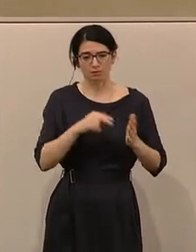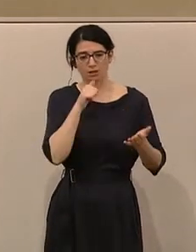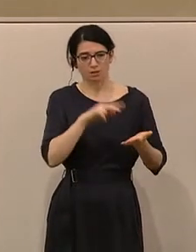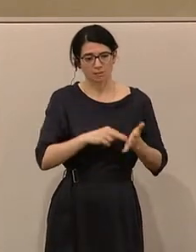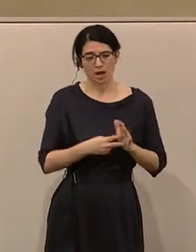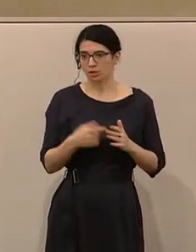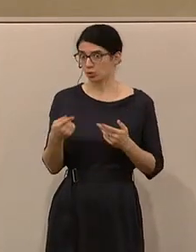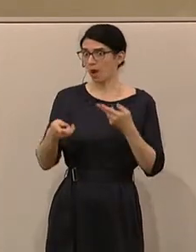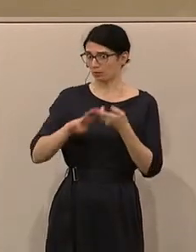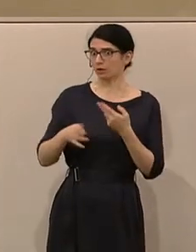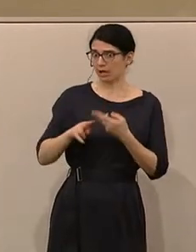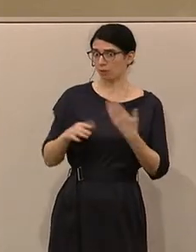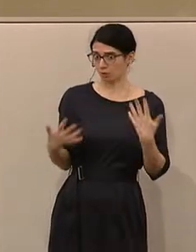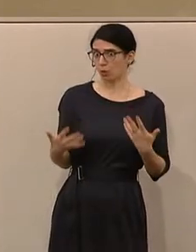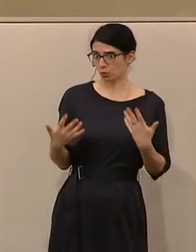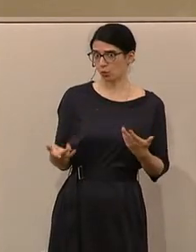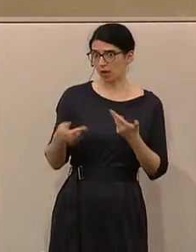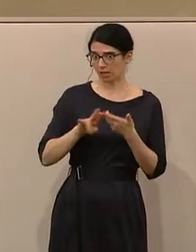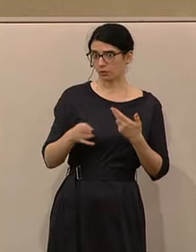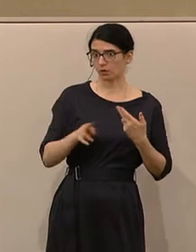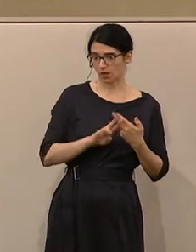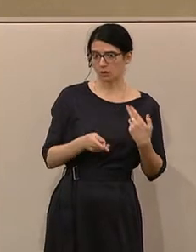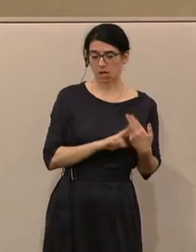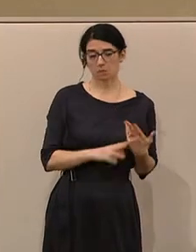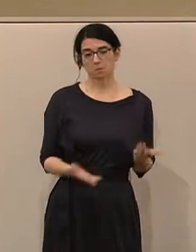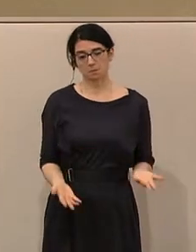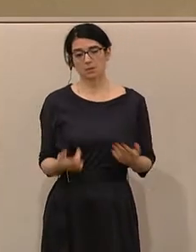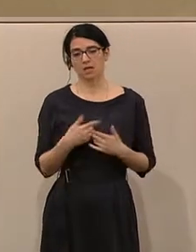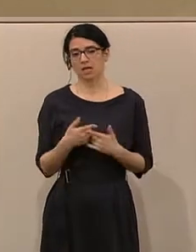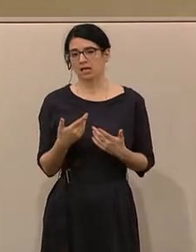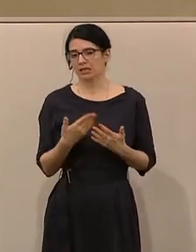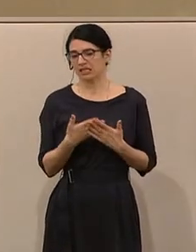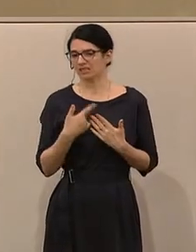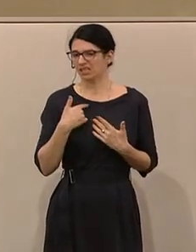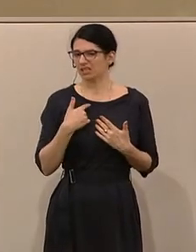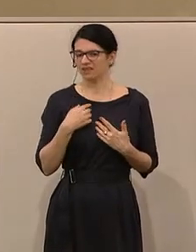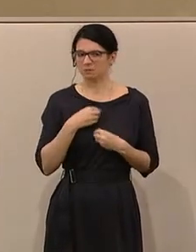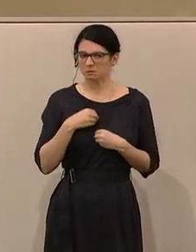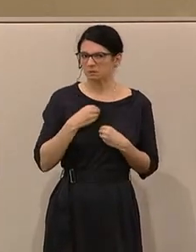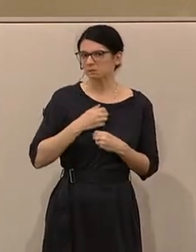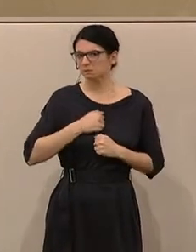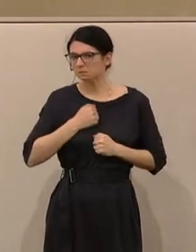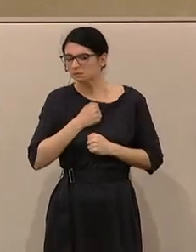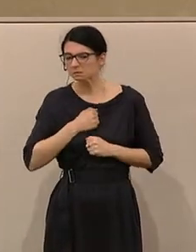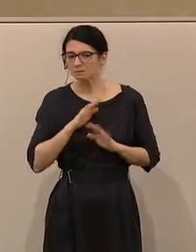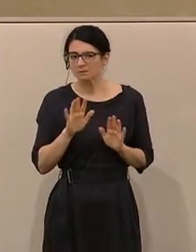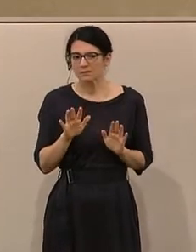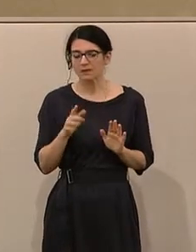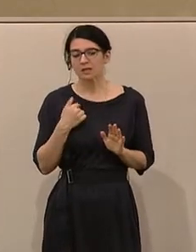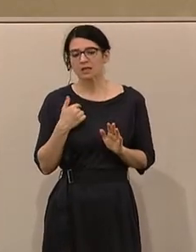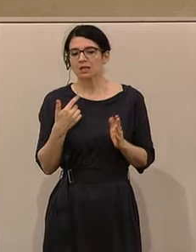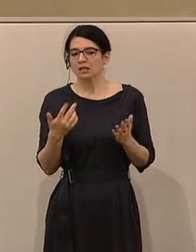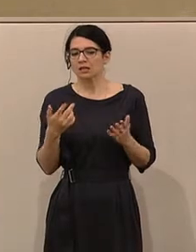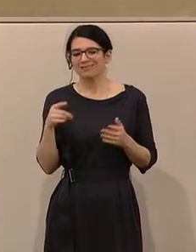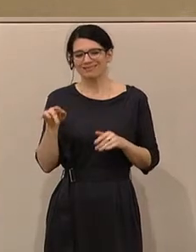kein Budget vorgesehen als Antworten gekommen ist. Und auch bedauerlich, sehr geehrte Kolleginnen und Kollegen, Frau Ministerin, ist es,